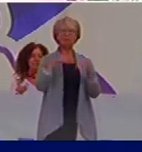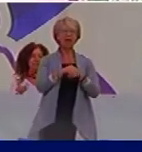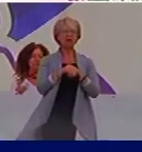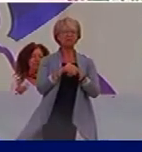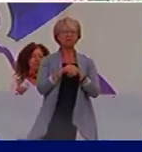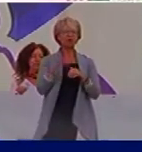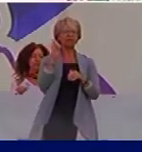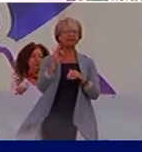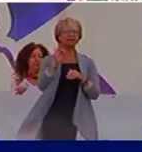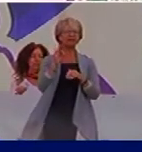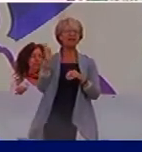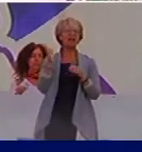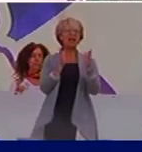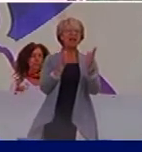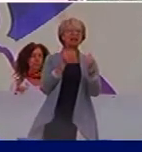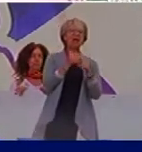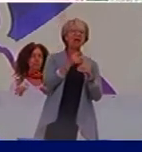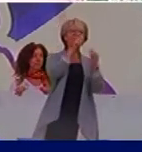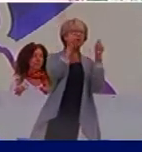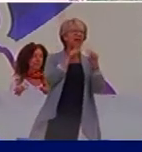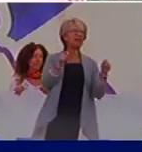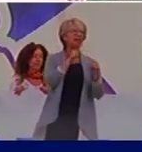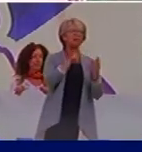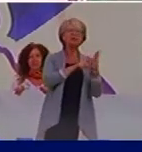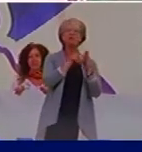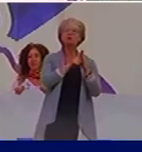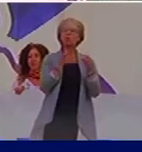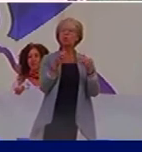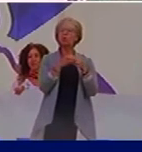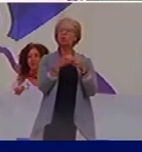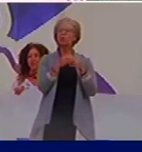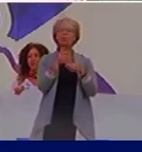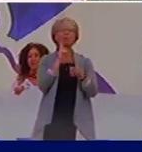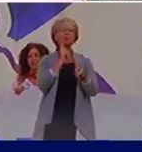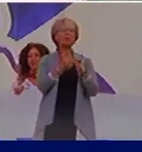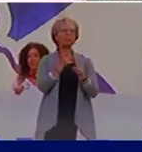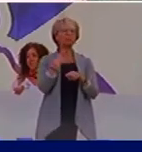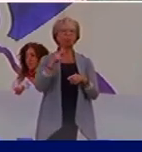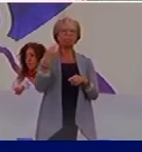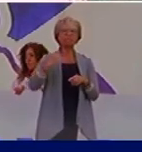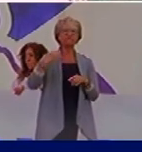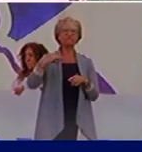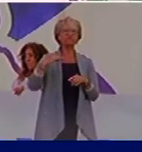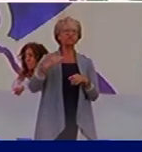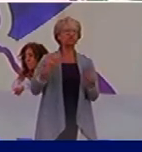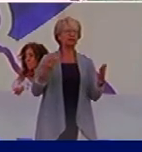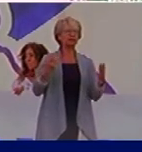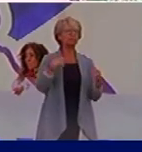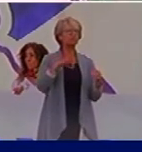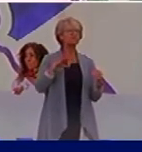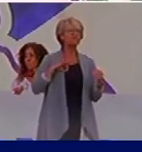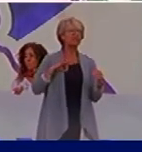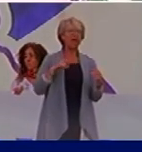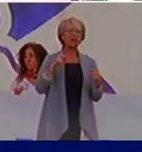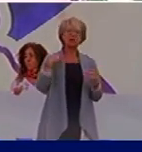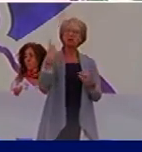Fedriga, alla Camera la Lega è risultata come il gruppo parlamentare più efficiente e anche al Senato per il